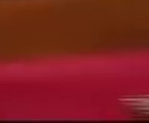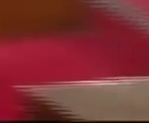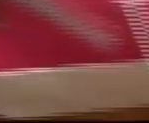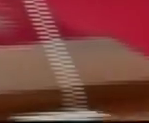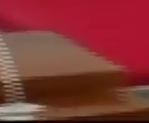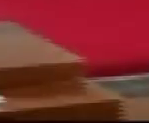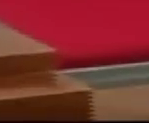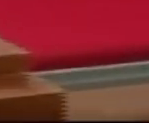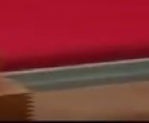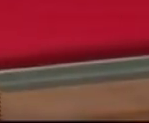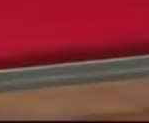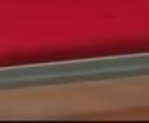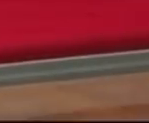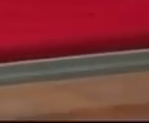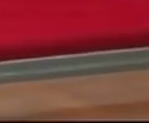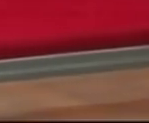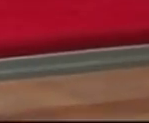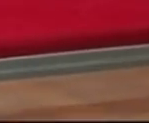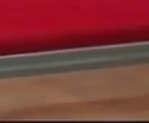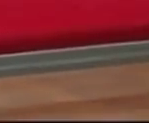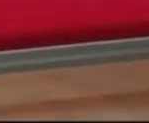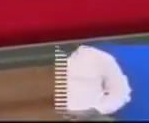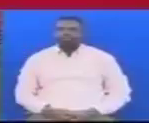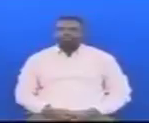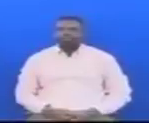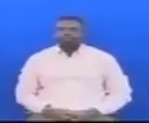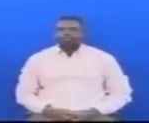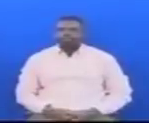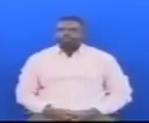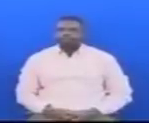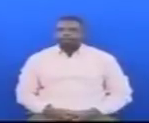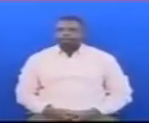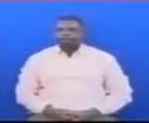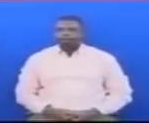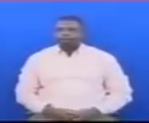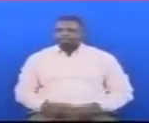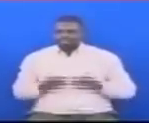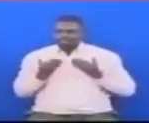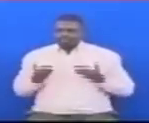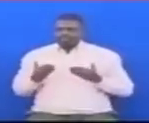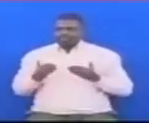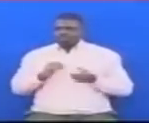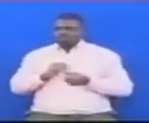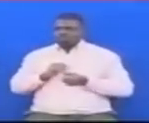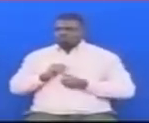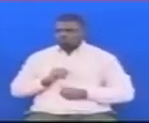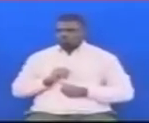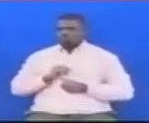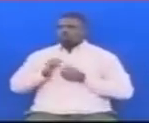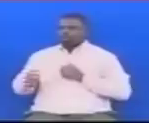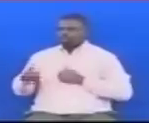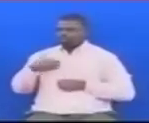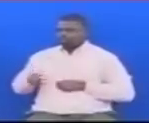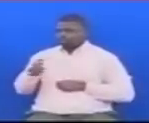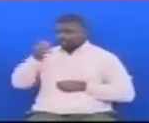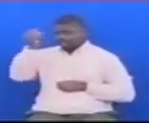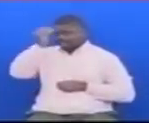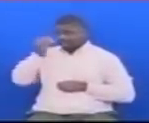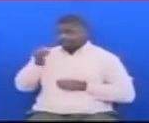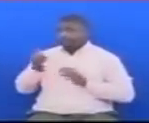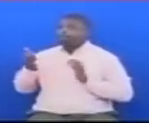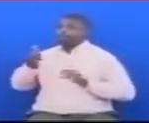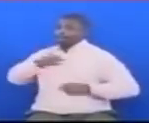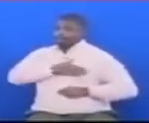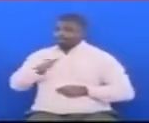ambayo hayajalipwa? Mheshimiwa naibu waziri anajibu. Mheshimiwa naibu spika, kwa niaba ya waziri wa elimu, sayansi na teknolojia, napenda kujibu swali la